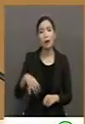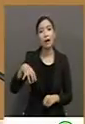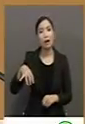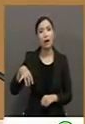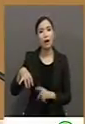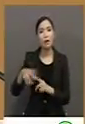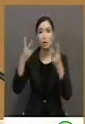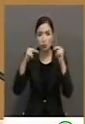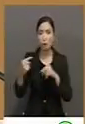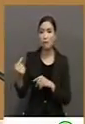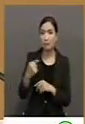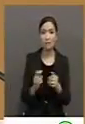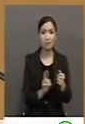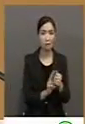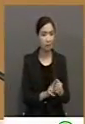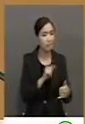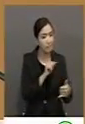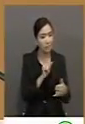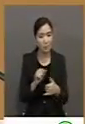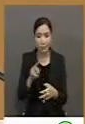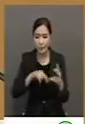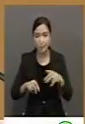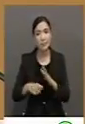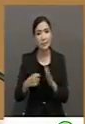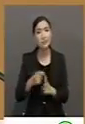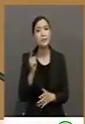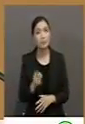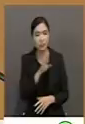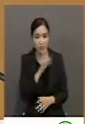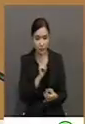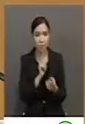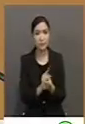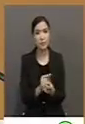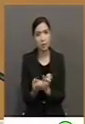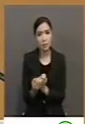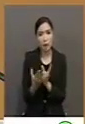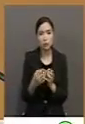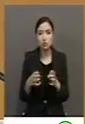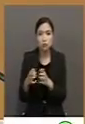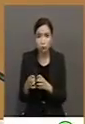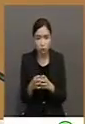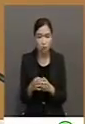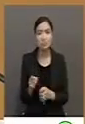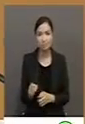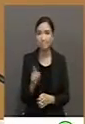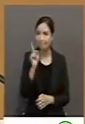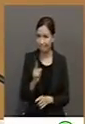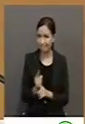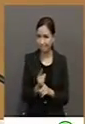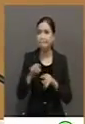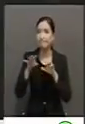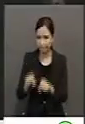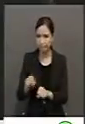งการผ่านรองนายกให้มีการตรวจสอบสาเหตุที่แท้จริงหากพบว่าเป็นการสร้างสถานการณ์ความวุ่นวายนะคะจะต้องติดต